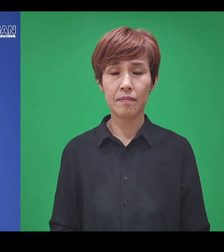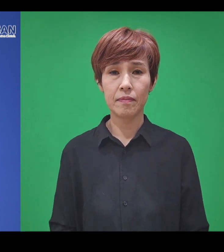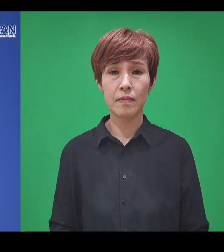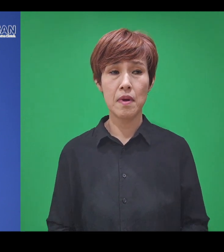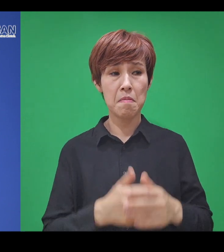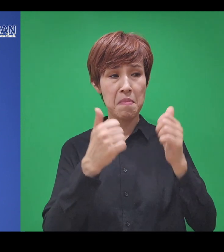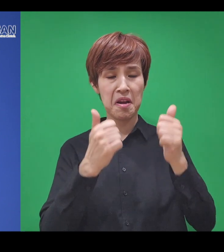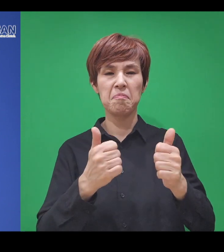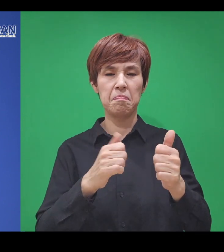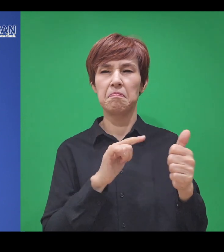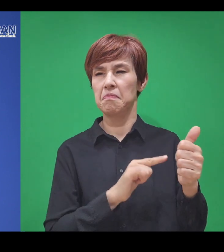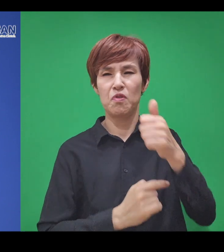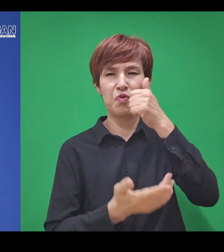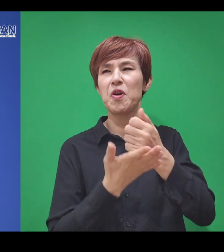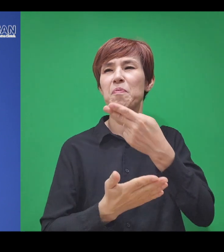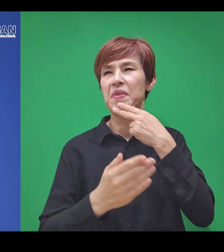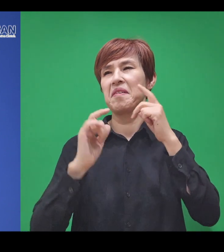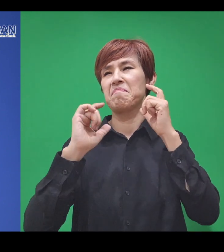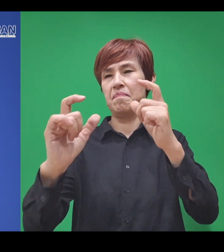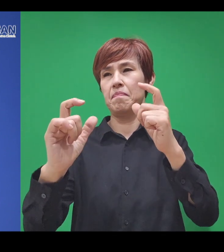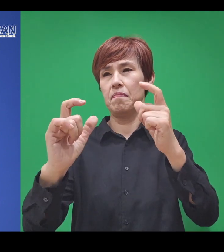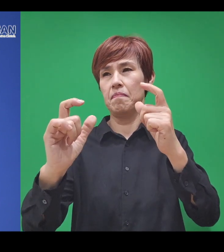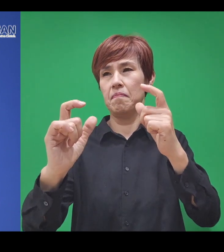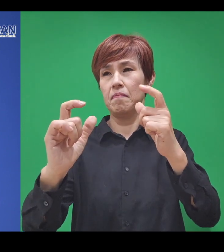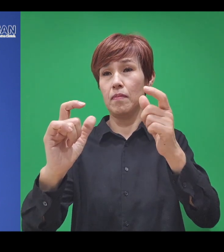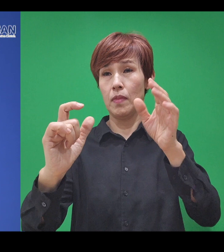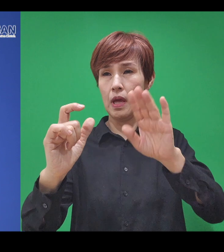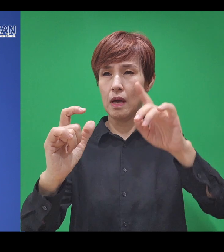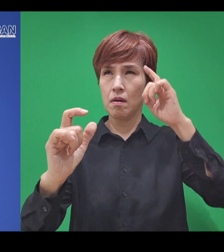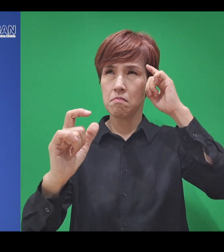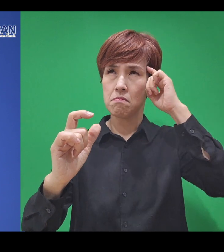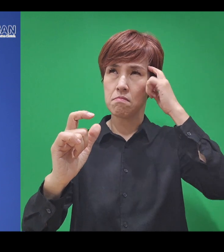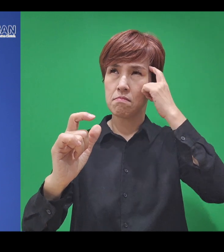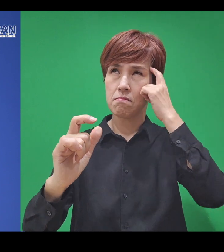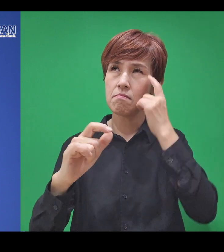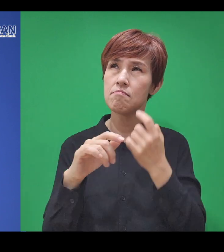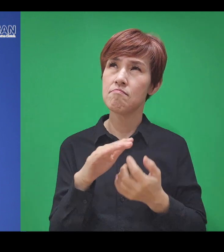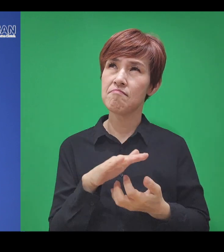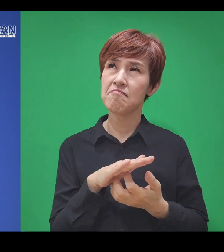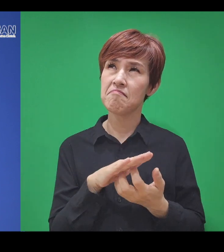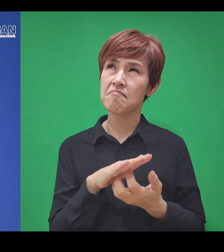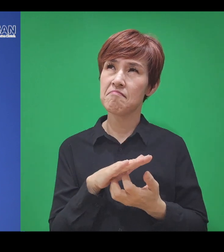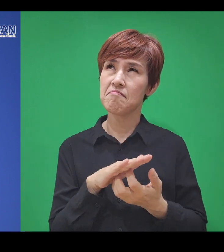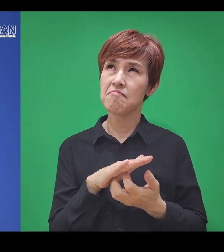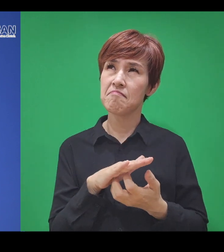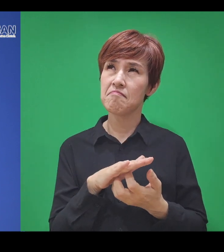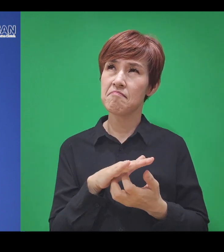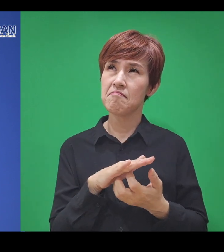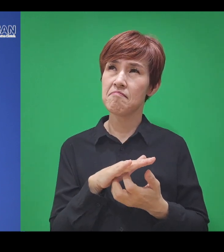판결은 했지만은 그의 머릿속에 참 많은 계산이 돌고 있었어요.